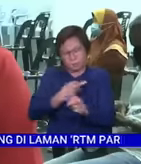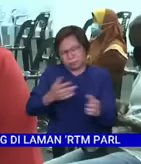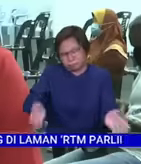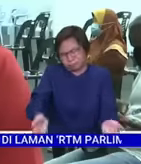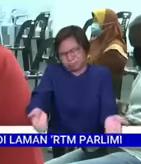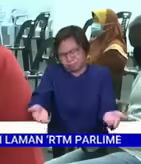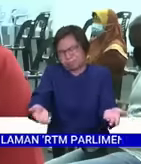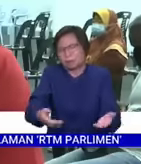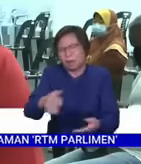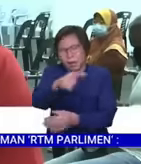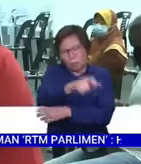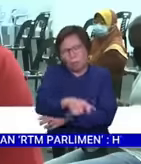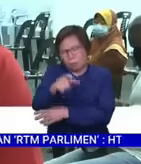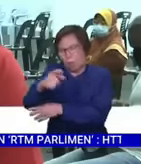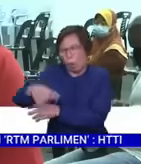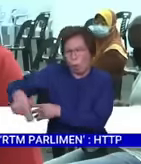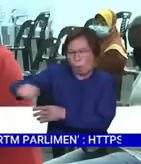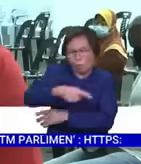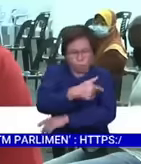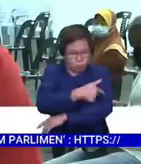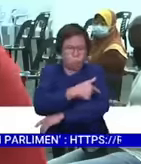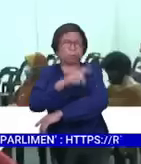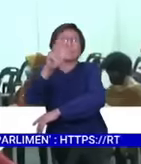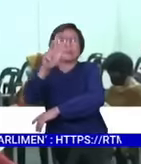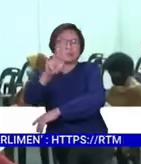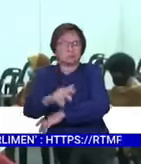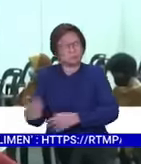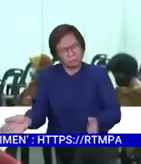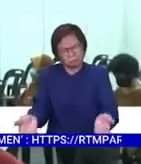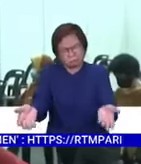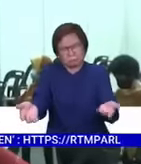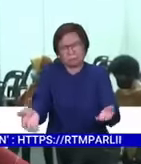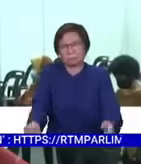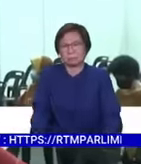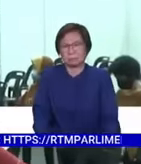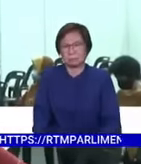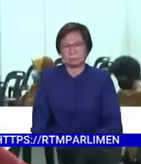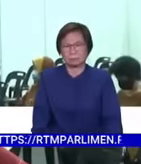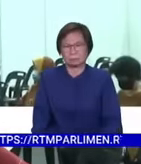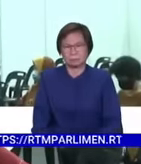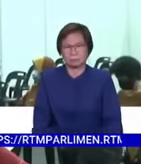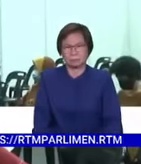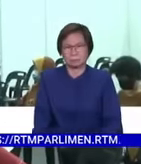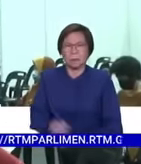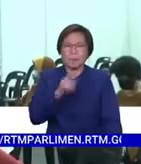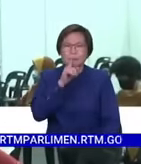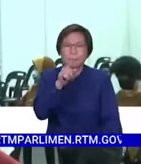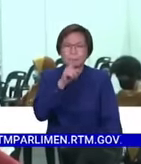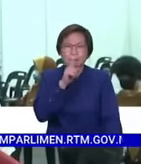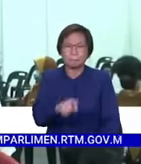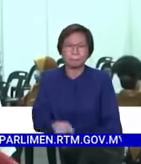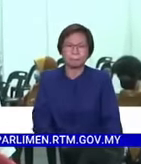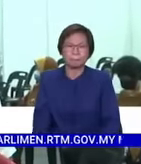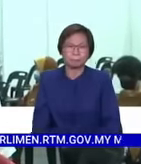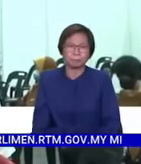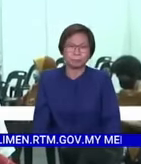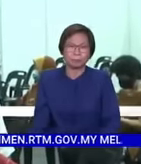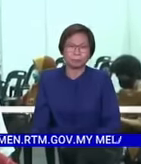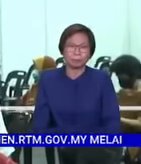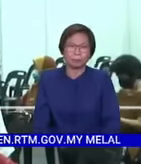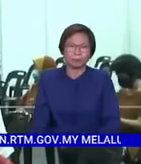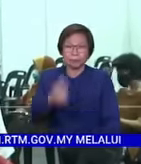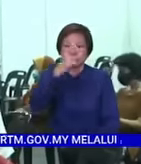lah pada penduduk mudawam untuk mengambil dosis yang ke-13 ketiga ke memang dan dalam Fase ini